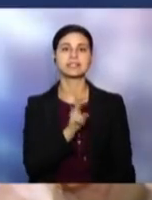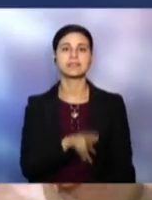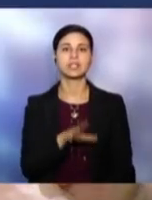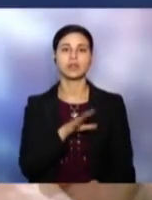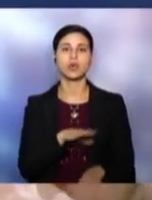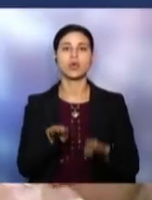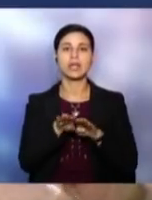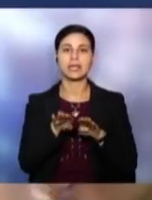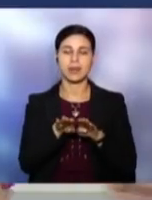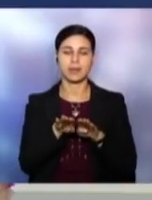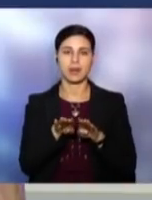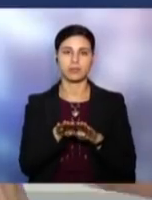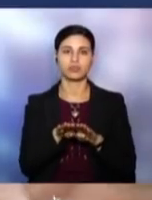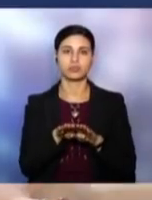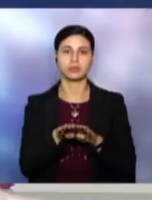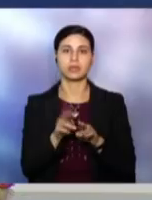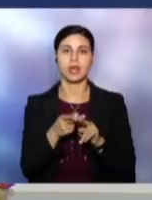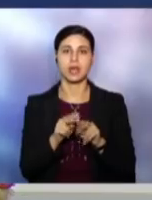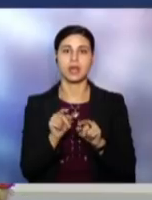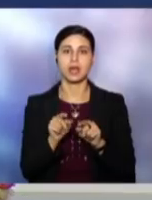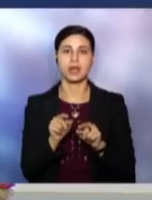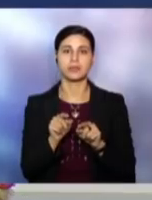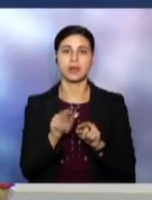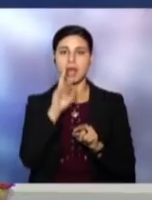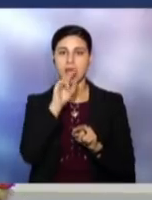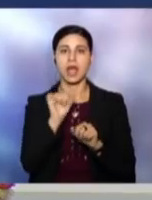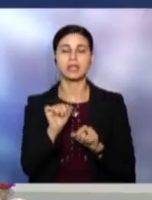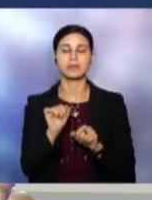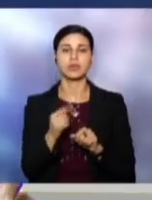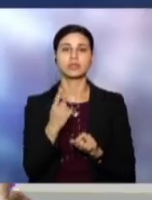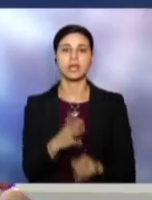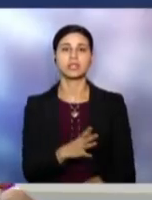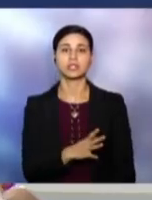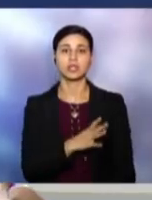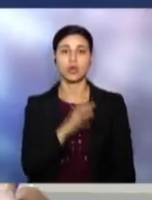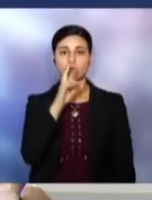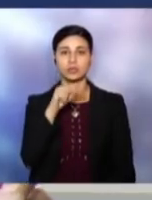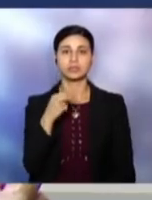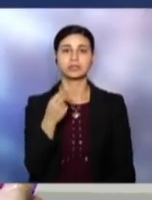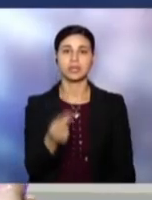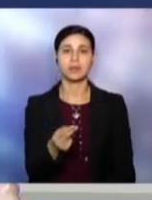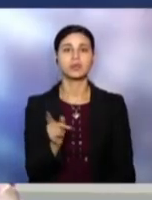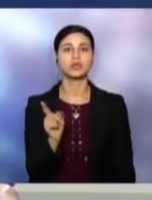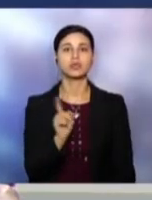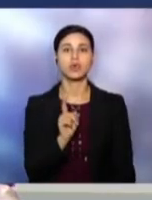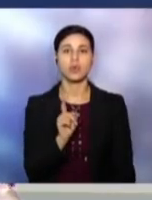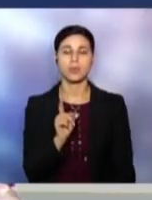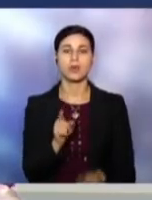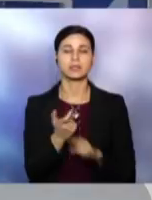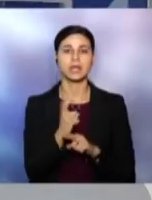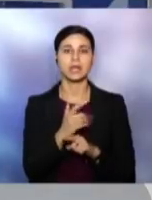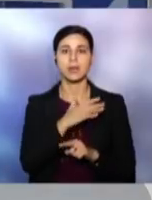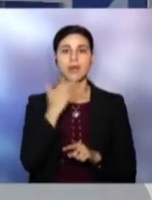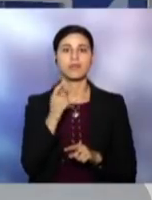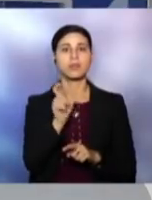რამის გათანაბრებული, აი თუ მისემ და ამ ანტიბიოტიკი კეს ერთ-ერთი იყო, რასაც მე ვაძლევდი, რომ აი ნუ ამდენი ბავშვი